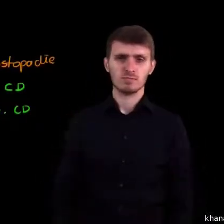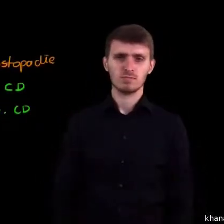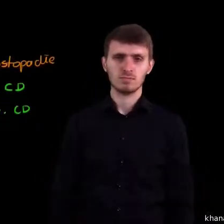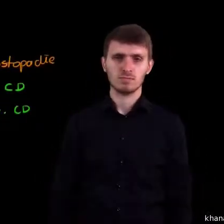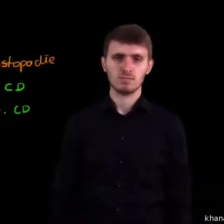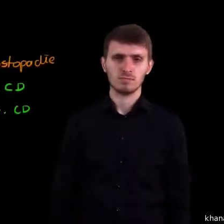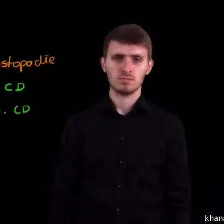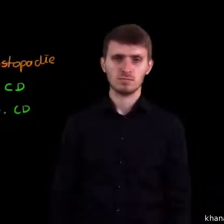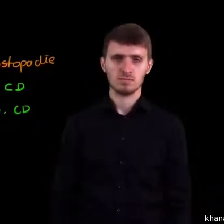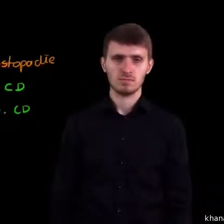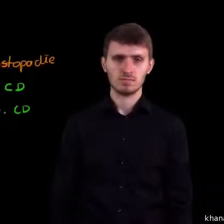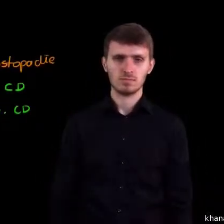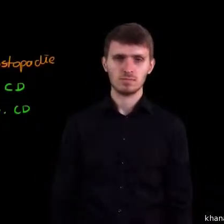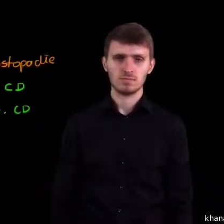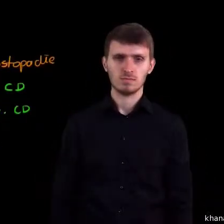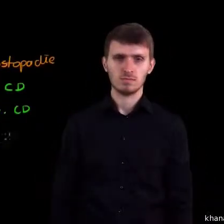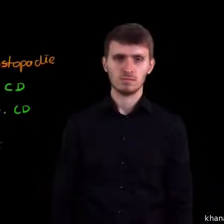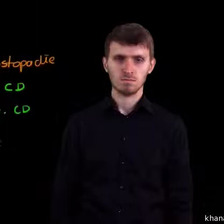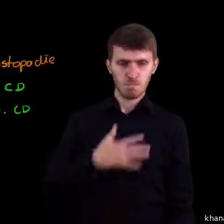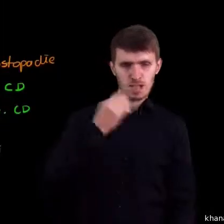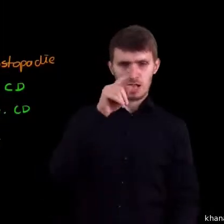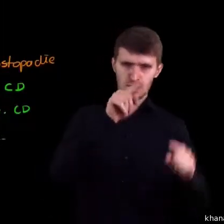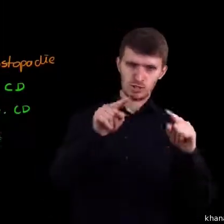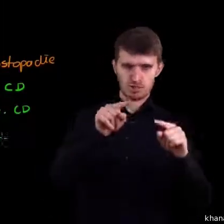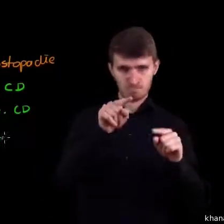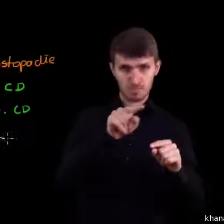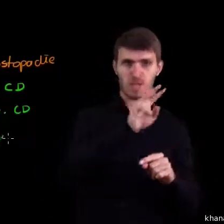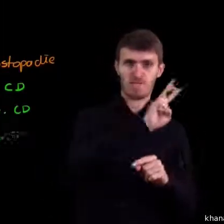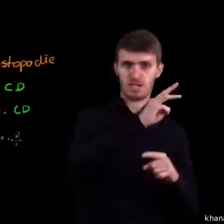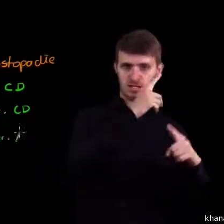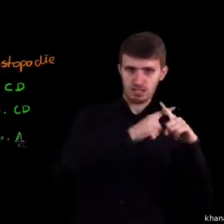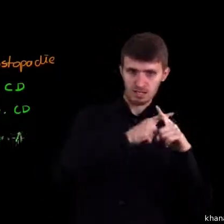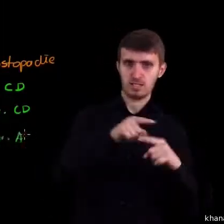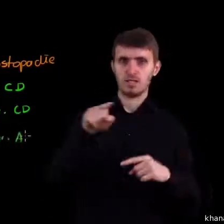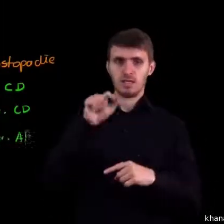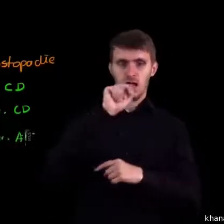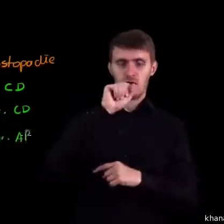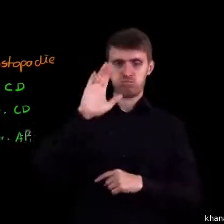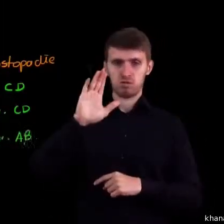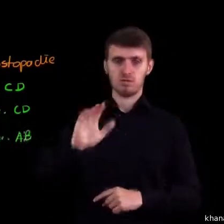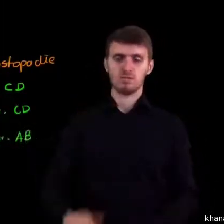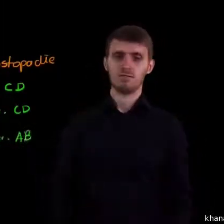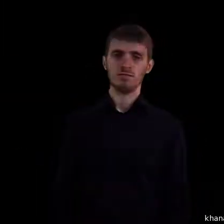WX jest prostopadła do prostej AB.